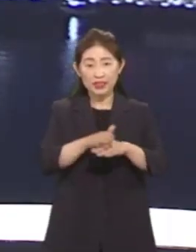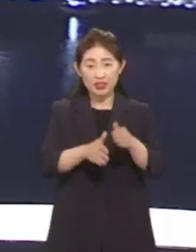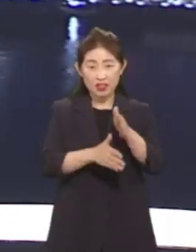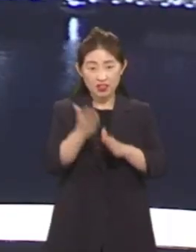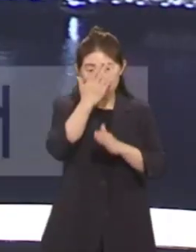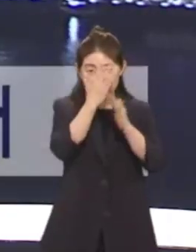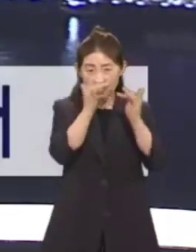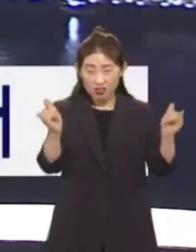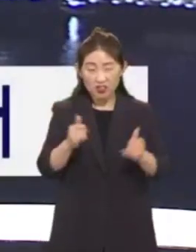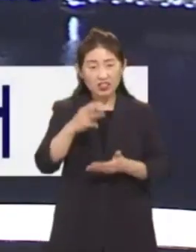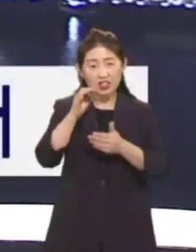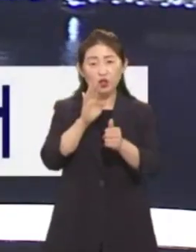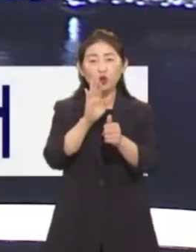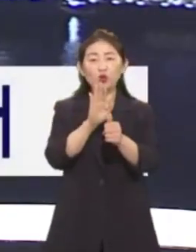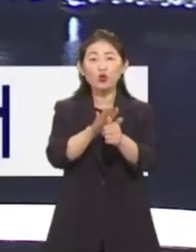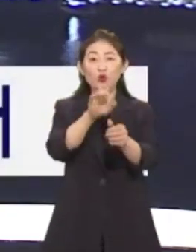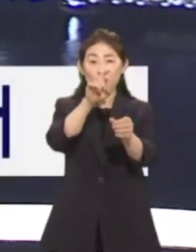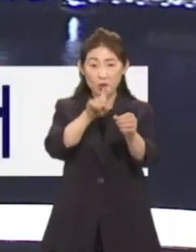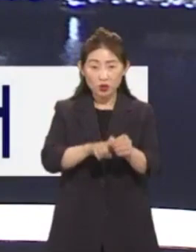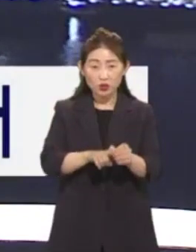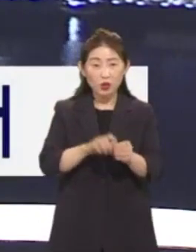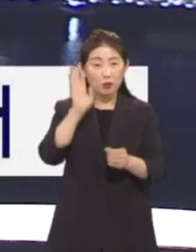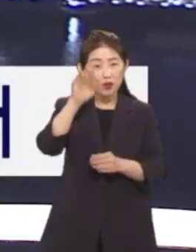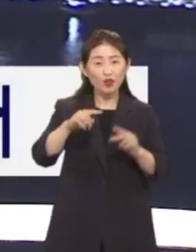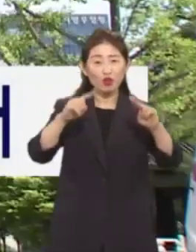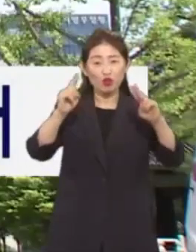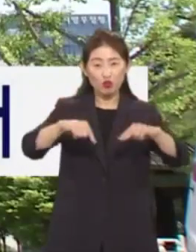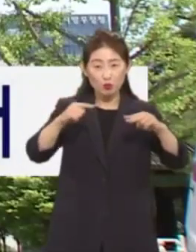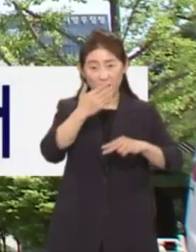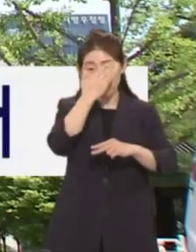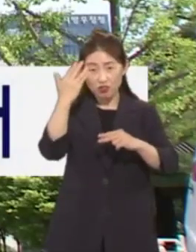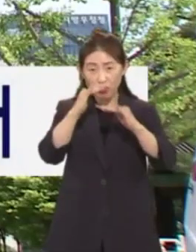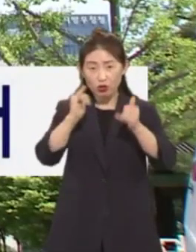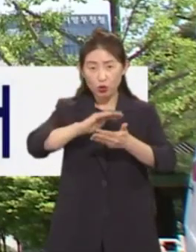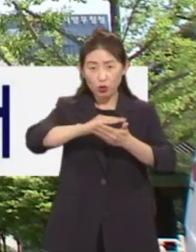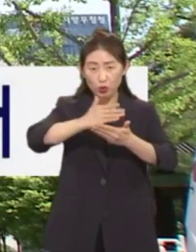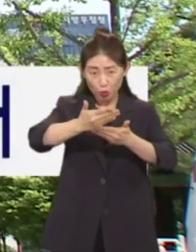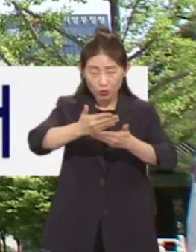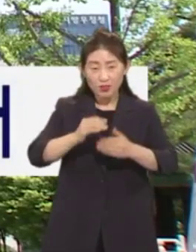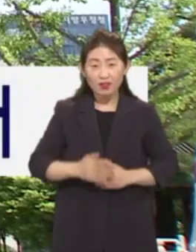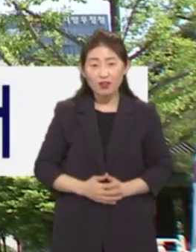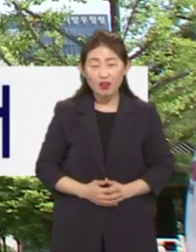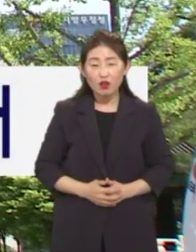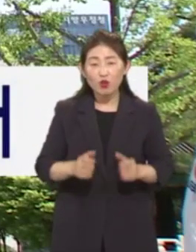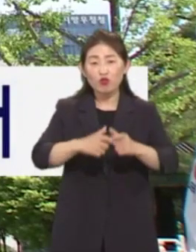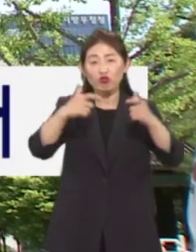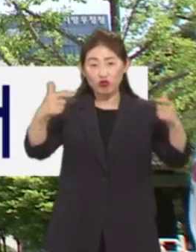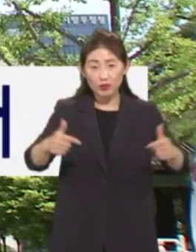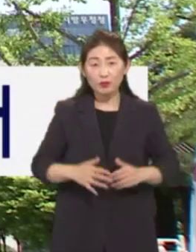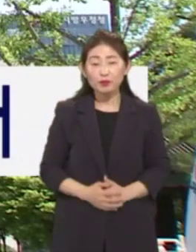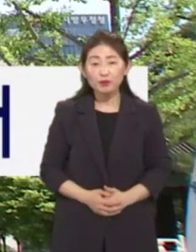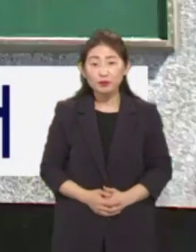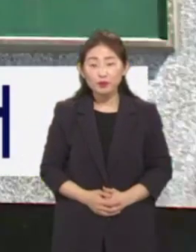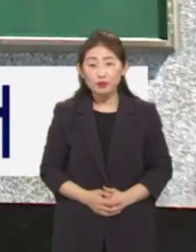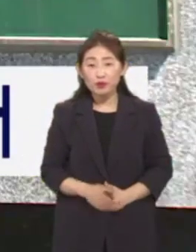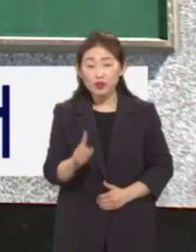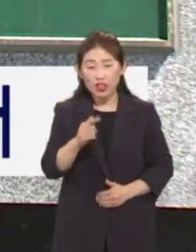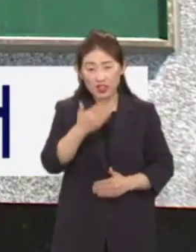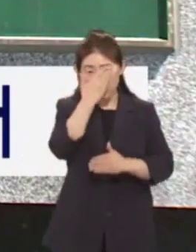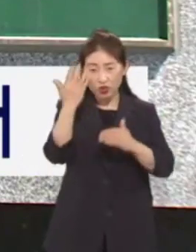대전시가 청년들의 자산 형성을 돕기 위한 미래 두배 청년 통장을 확대 운영합니다. 미래 두배 청년